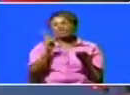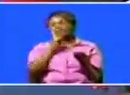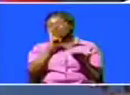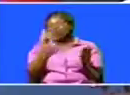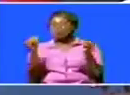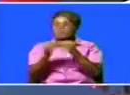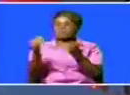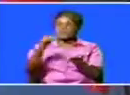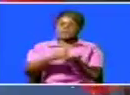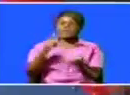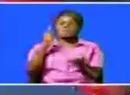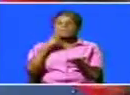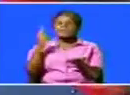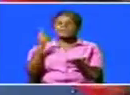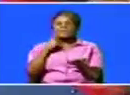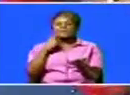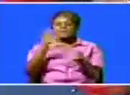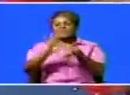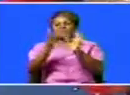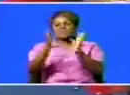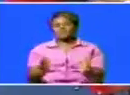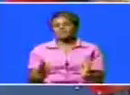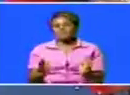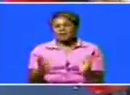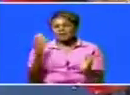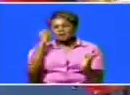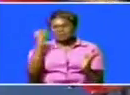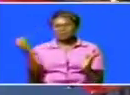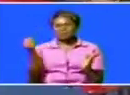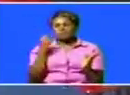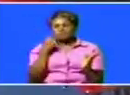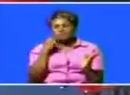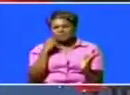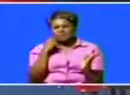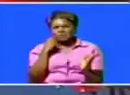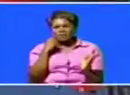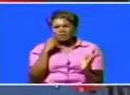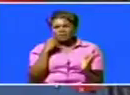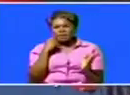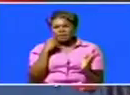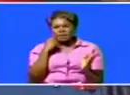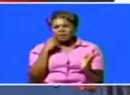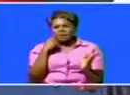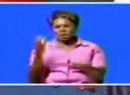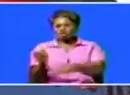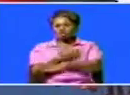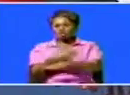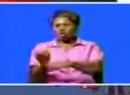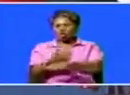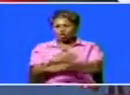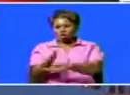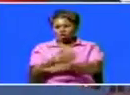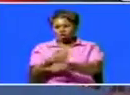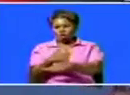ni siku. Jina langu ni Mary Kilobi. Mtangazaji wa ishara amekuwa ni Meresha Witi. Ninakuacha na kibao cha